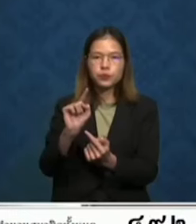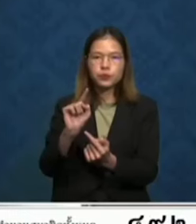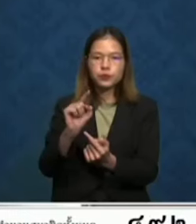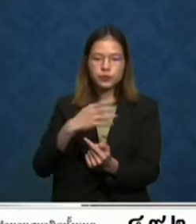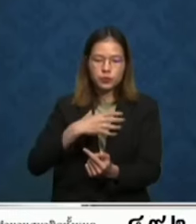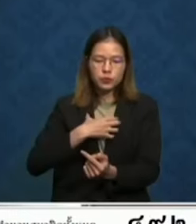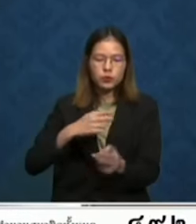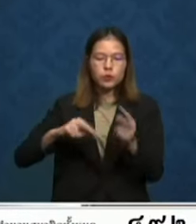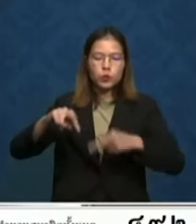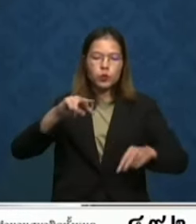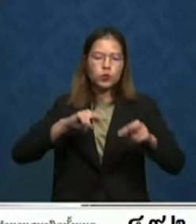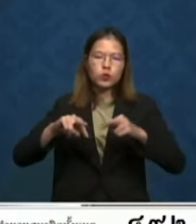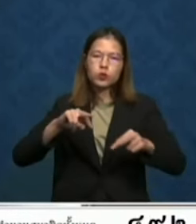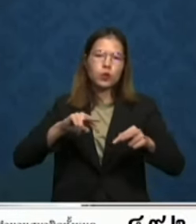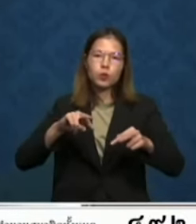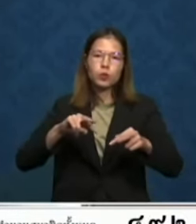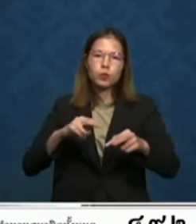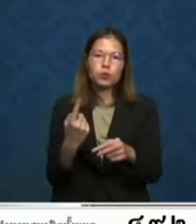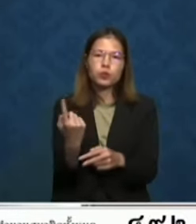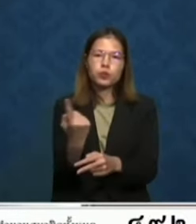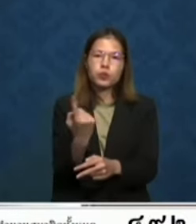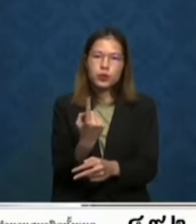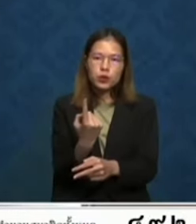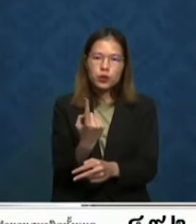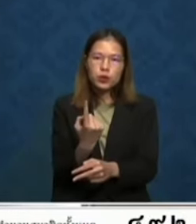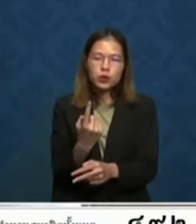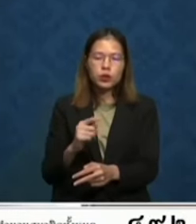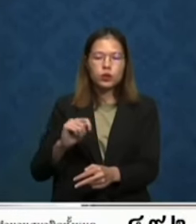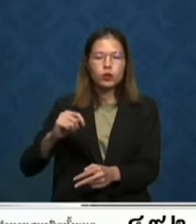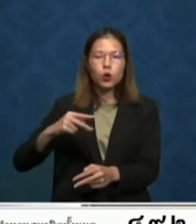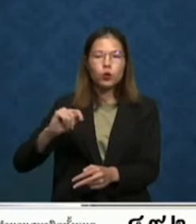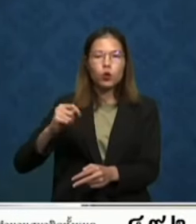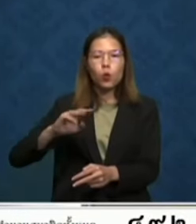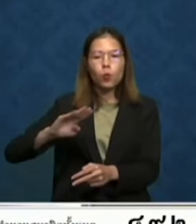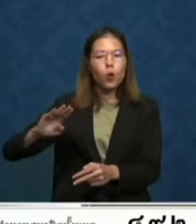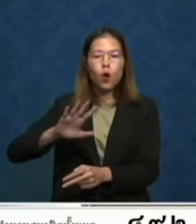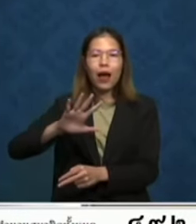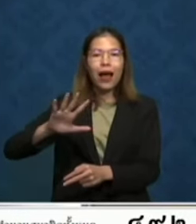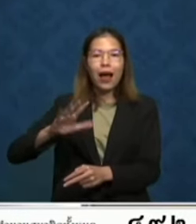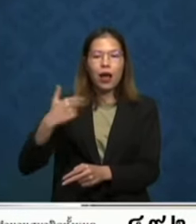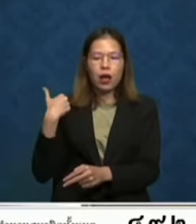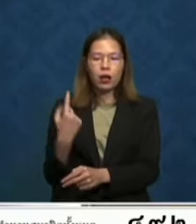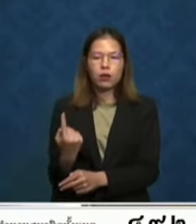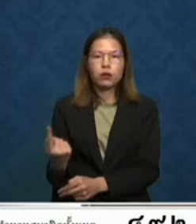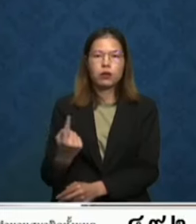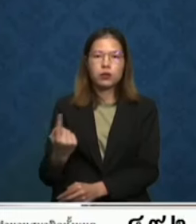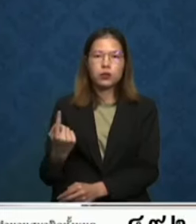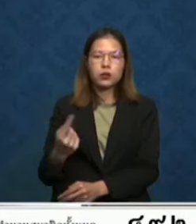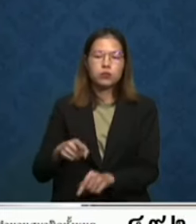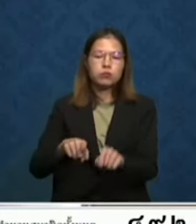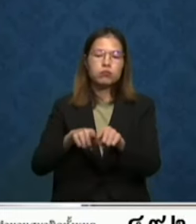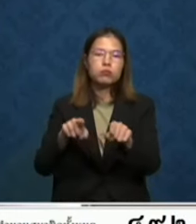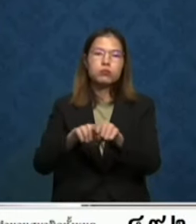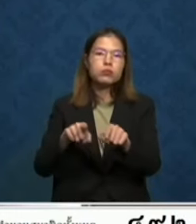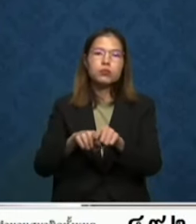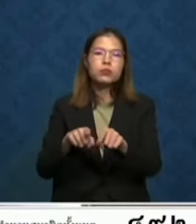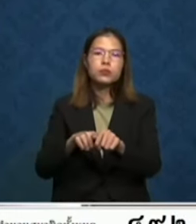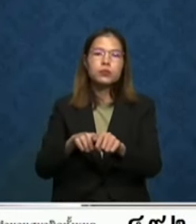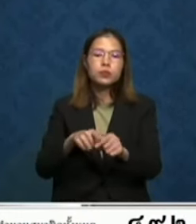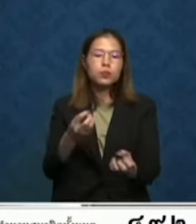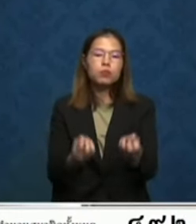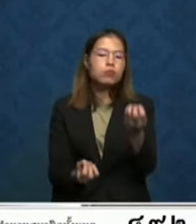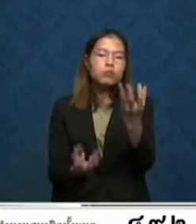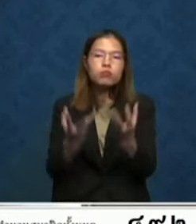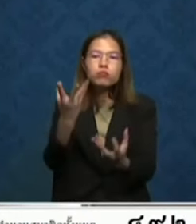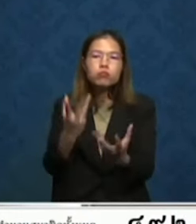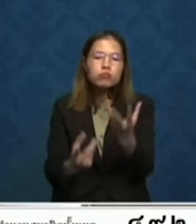ต้องการตรวจสอบกองทัพอย่างเดียวต้องการตรวจสอบททบ5อย่างเดียวนะครับอย่างที่ผมเรียนท่านประธานนะครับเหมือนเผาป่าเพื่อล่าหนูตัวเดียว